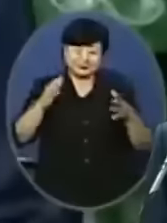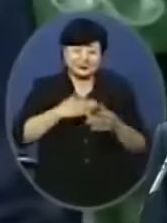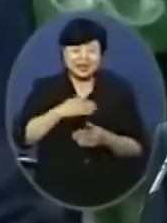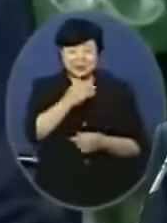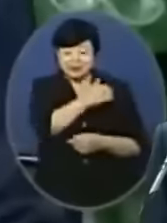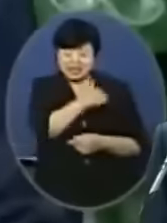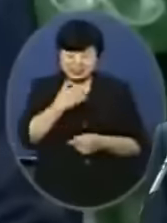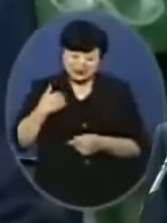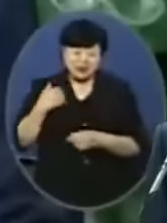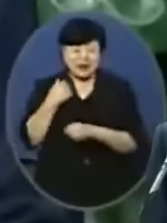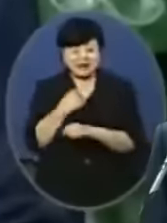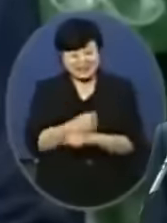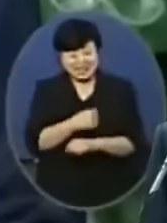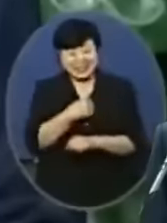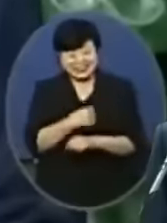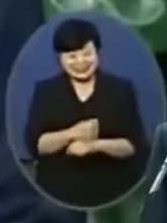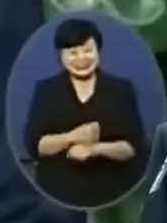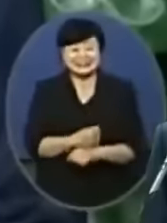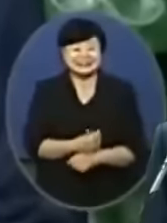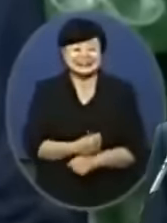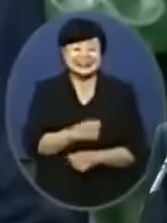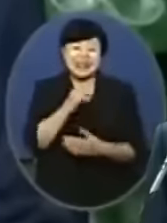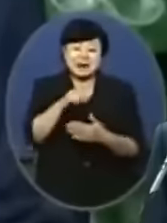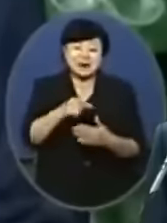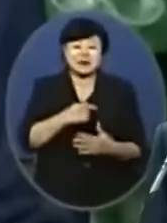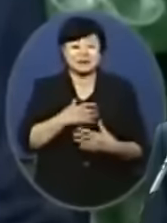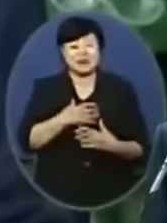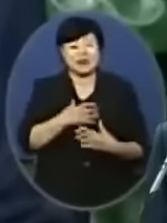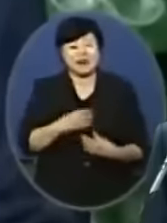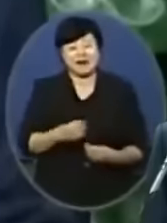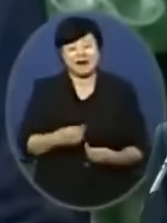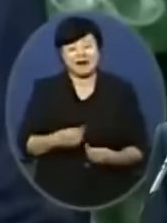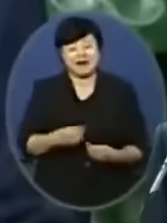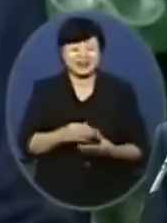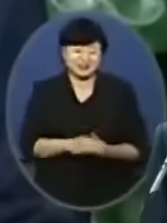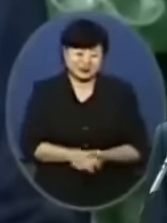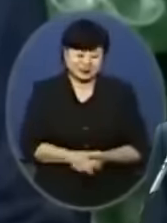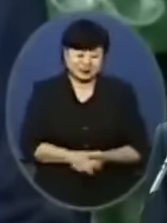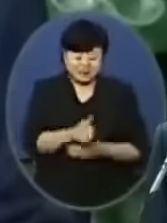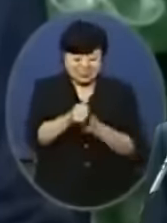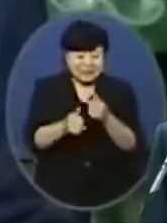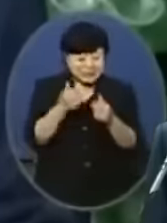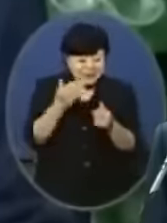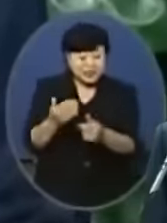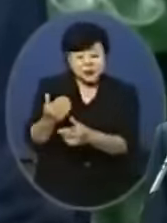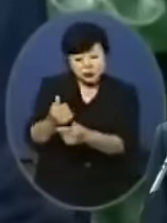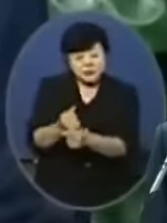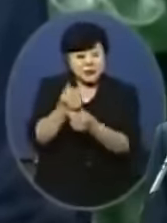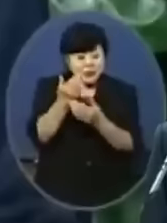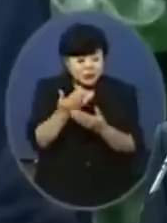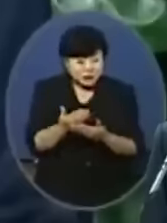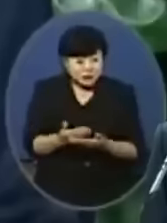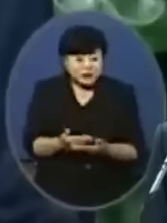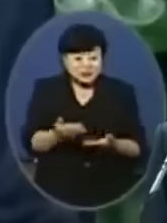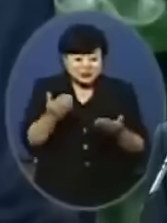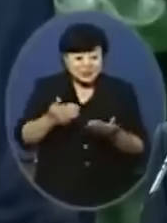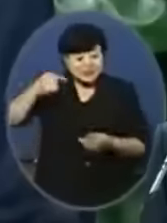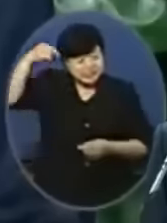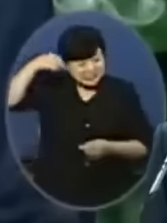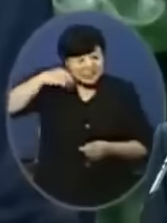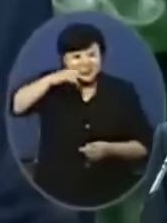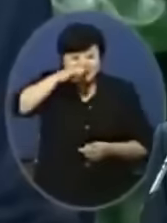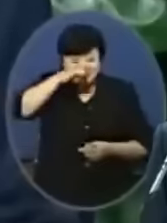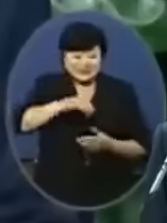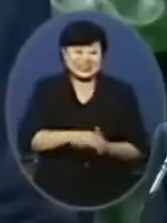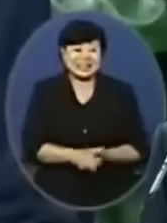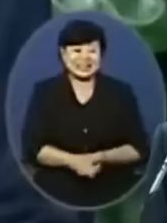나는 만족합니다. 그러면 내 마음이 편안해지고 하나님께서 붙들어주신 역사를 느낄 수가 있는